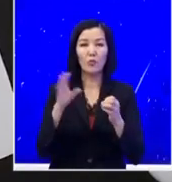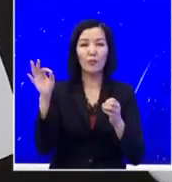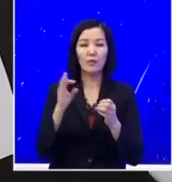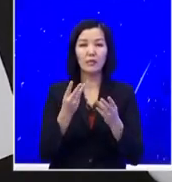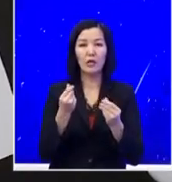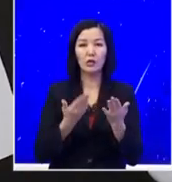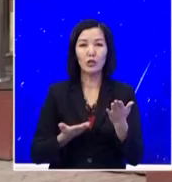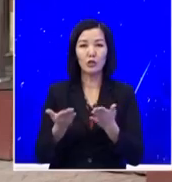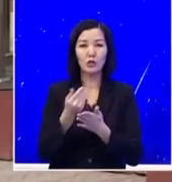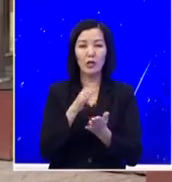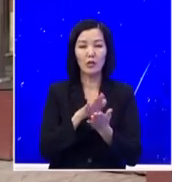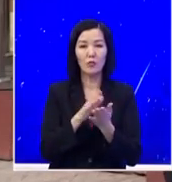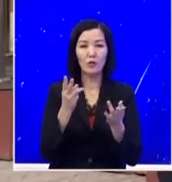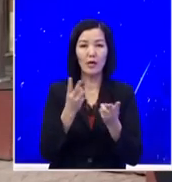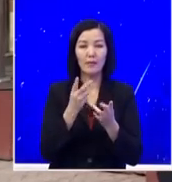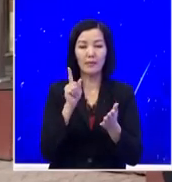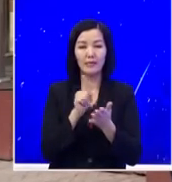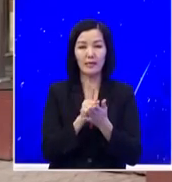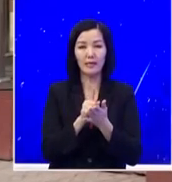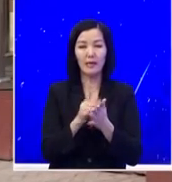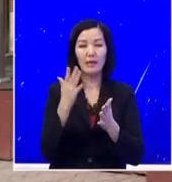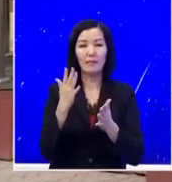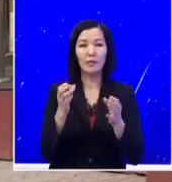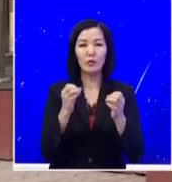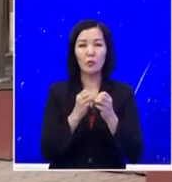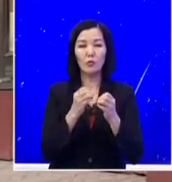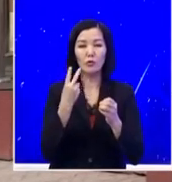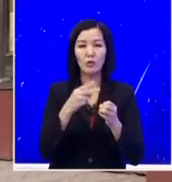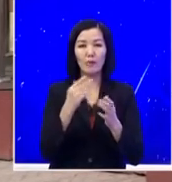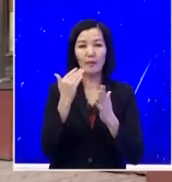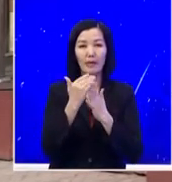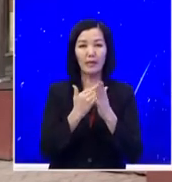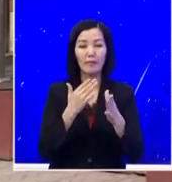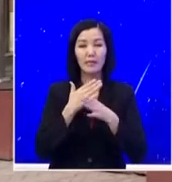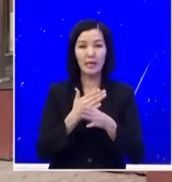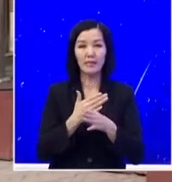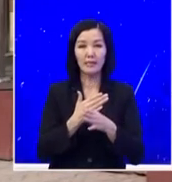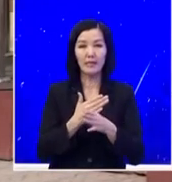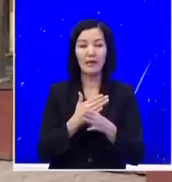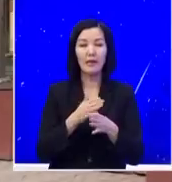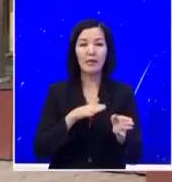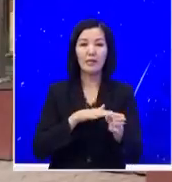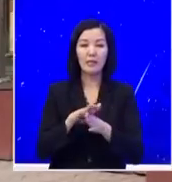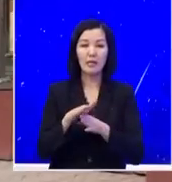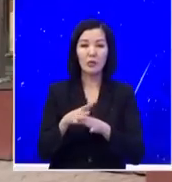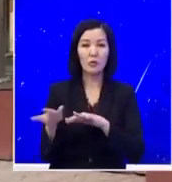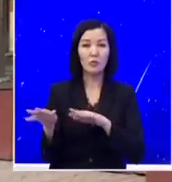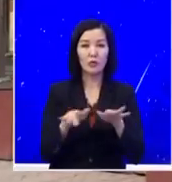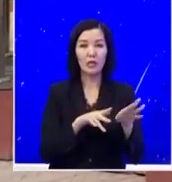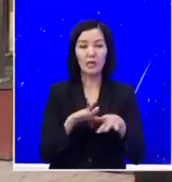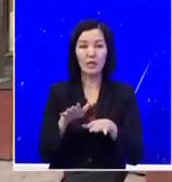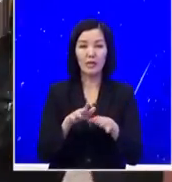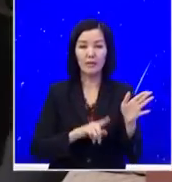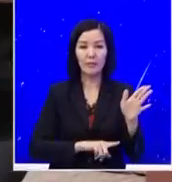жинағы болуы шарт. 5-10-20 бағдарламасы аясында бағдарламаны іске асыру бойынша іс-шараларды жүзеге